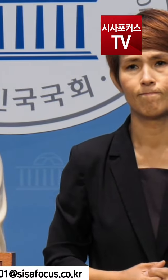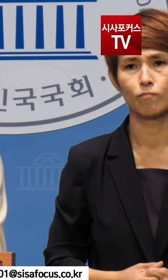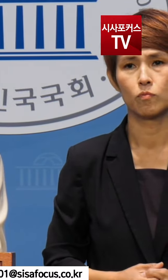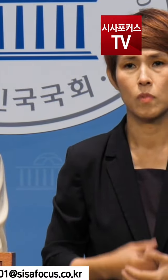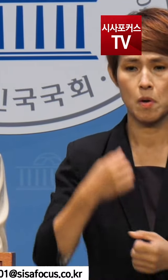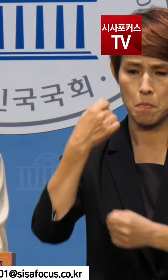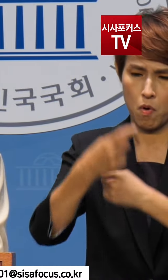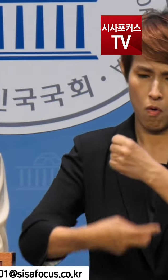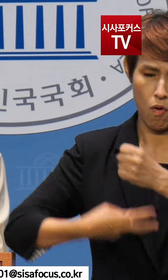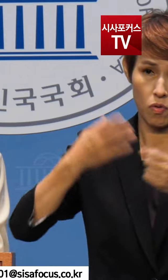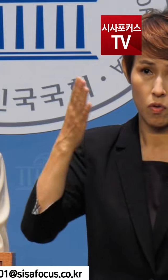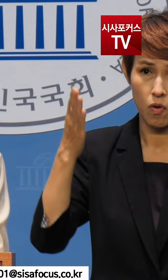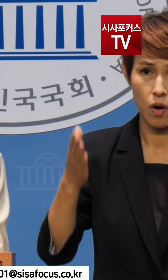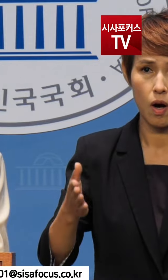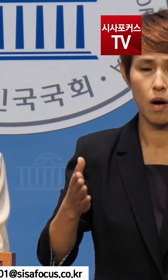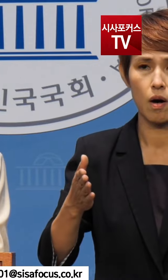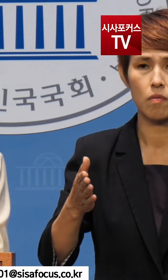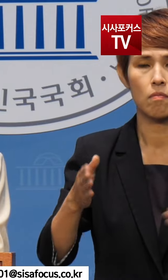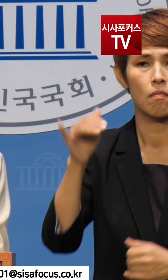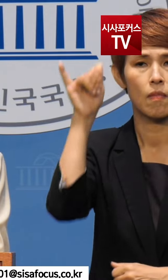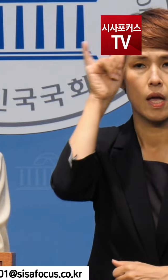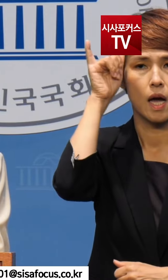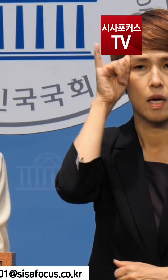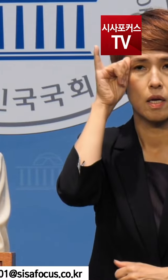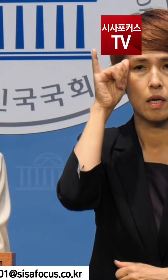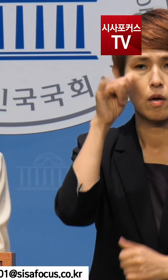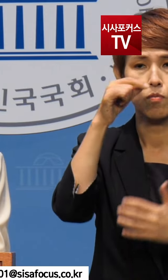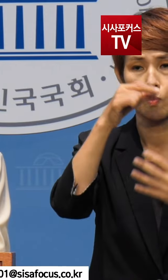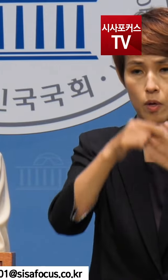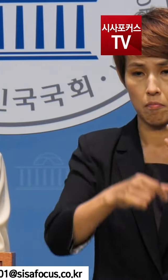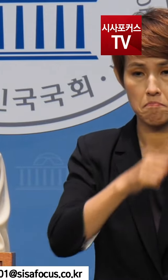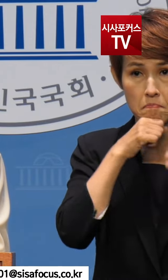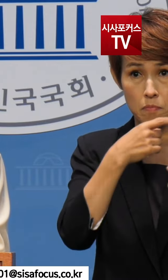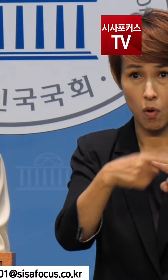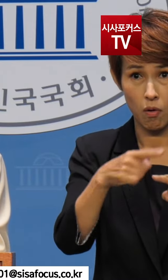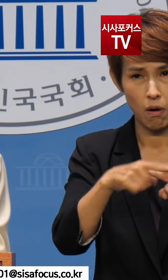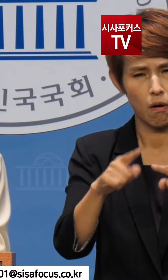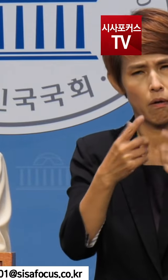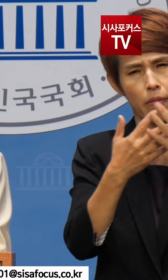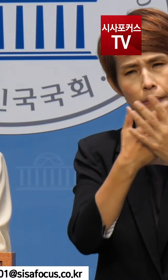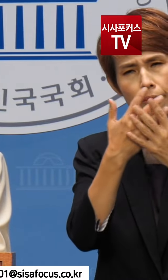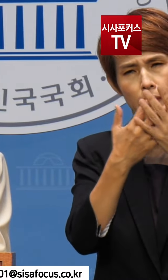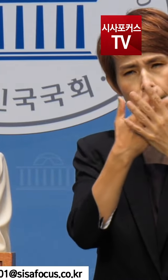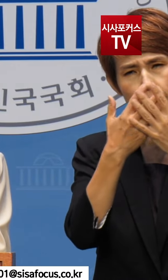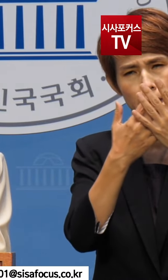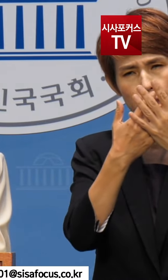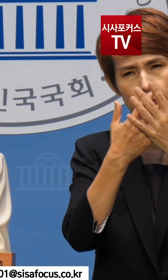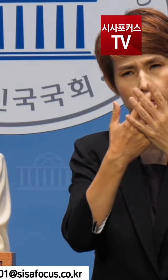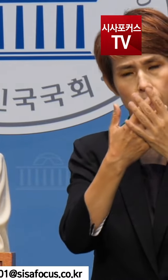몇 년간 교육부와 캐리스가 보급한 AI 학습 프로그램 평가는 미미하기만 합니다.